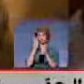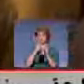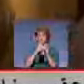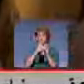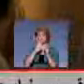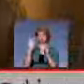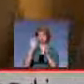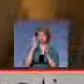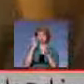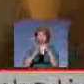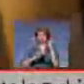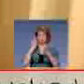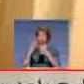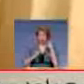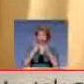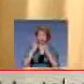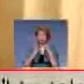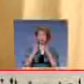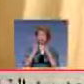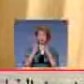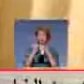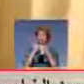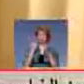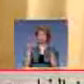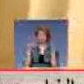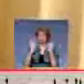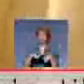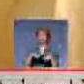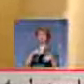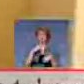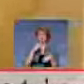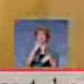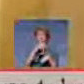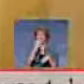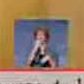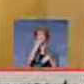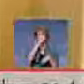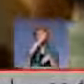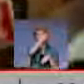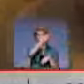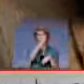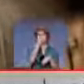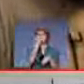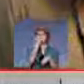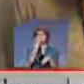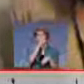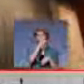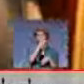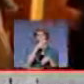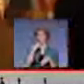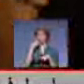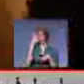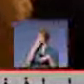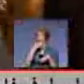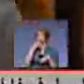اكتر اوضه بيحصل فيها الحريق فيه. هي كانت هي اكتر اوضه اللي اتضرت اول اوضه دي اللي كان فيها الدبدوب ديت كان